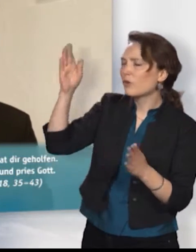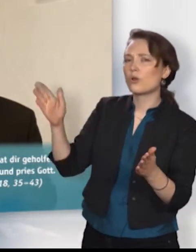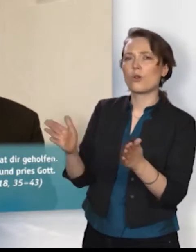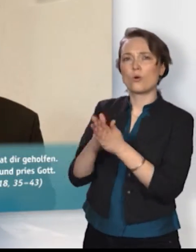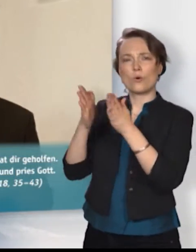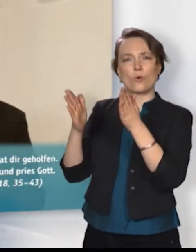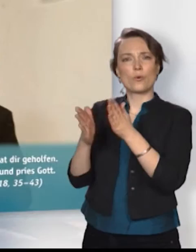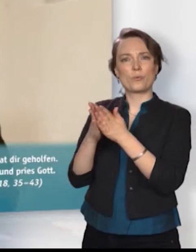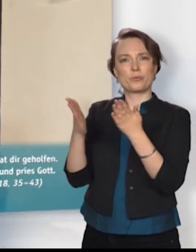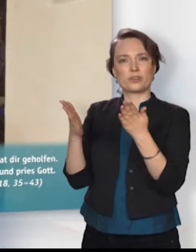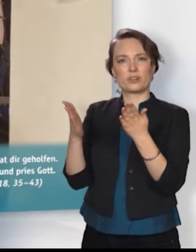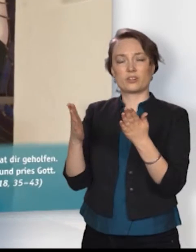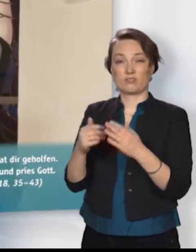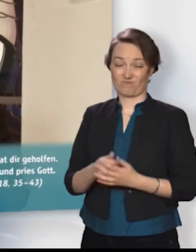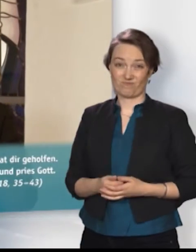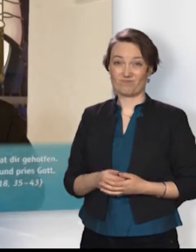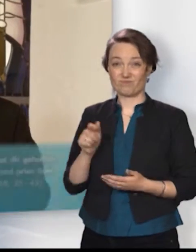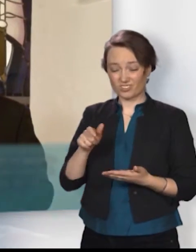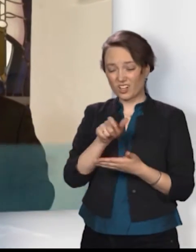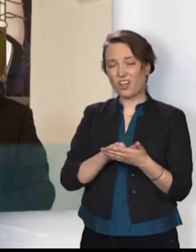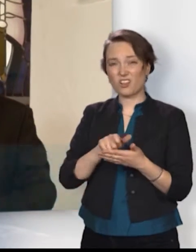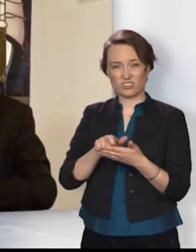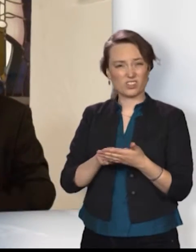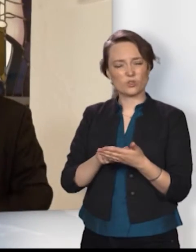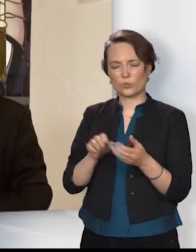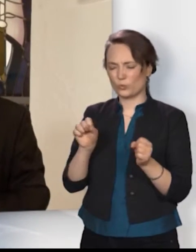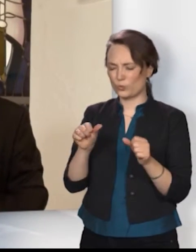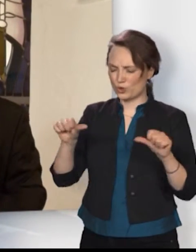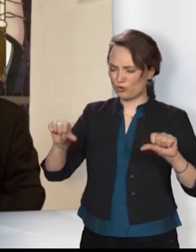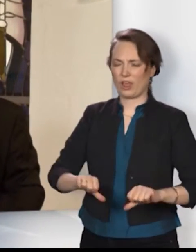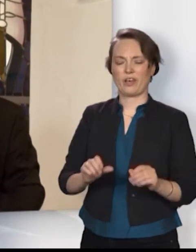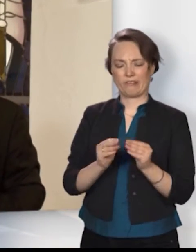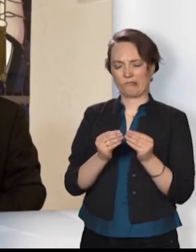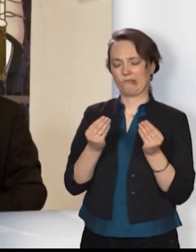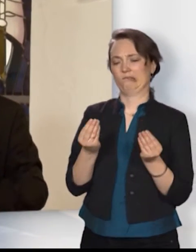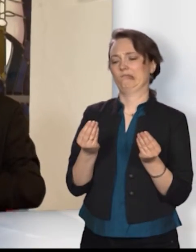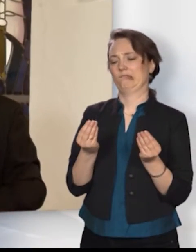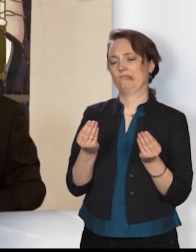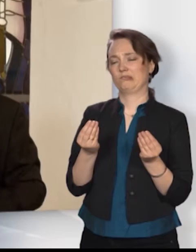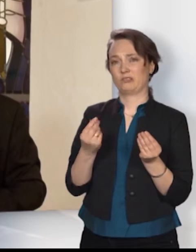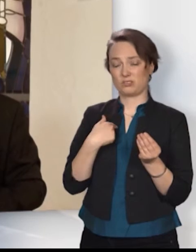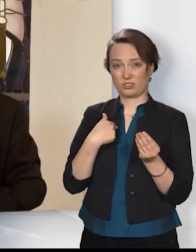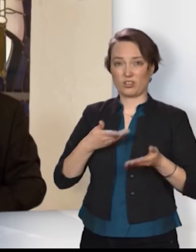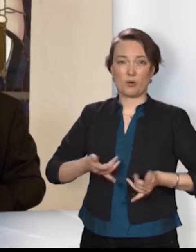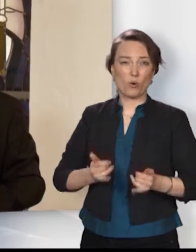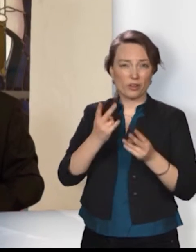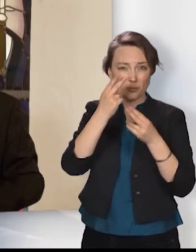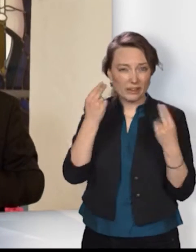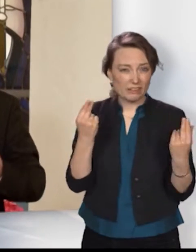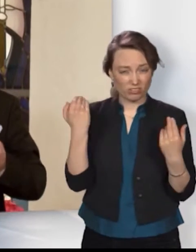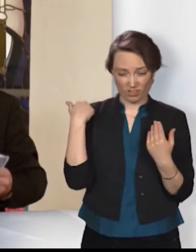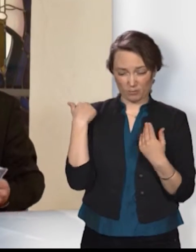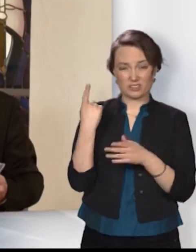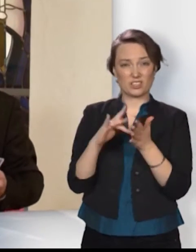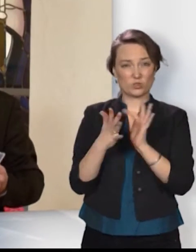sind richtig schlechte Karten gewesen, ein richtig schlechtes Blatt auf der Hand, blind geboren zu sein, zur Zeit Jesu. Das